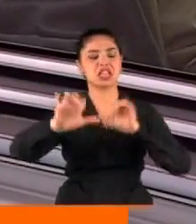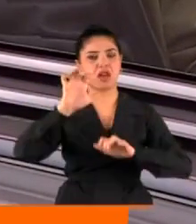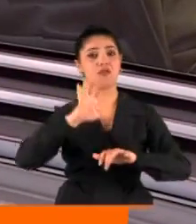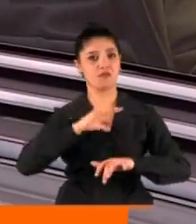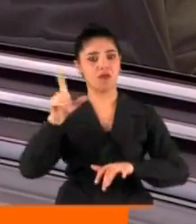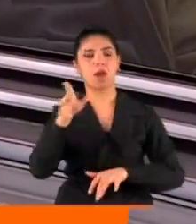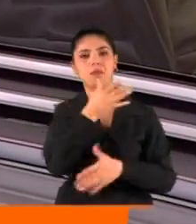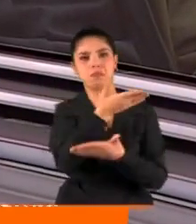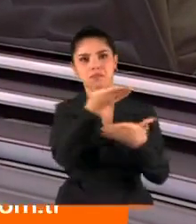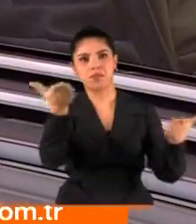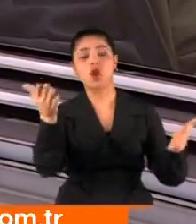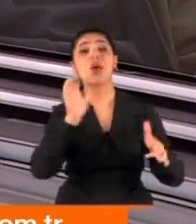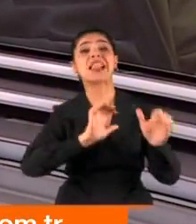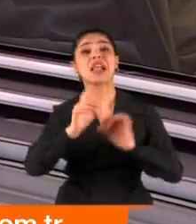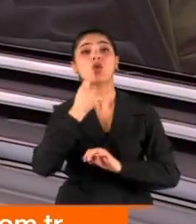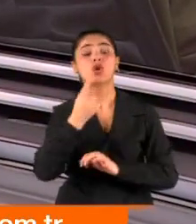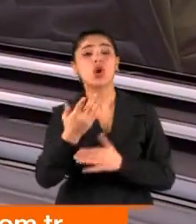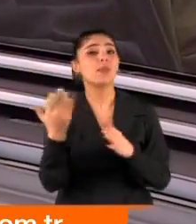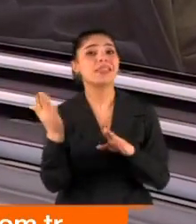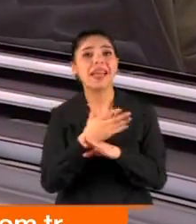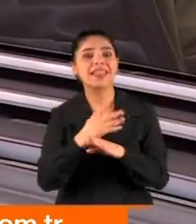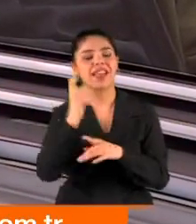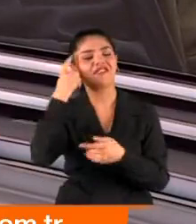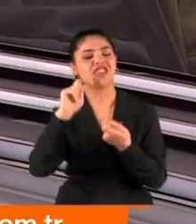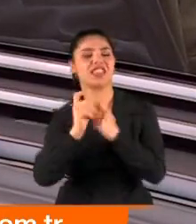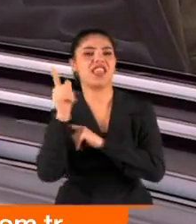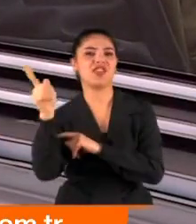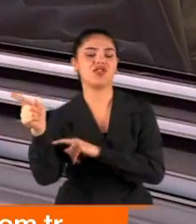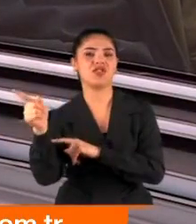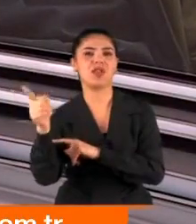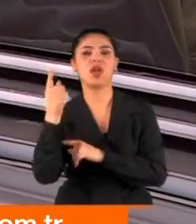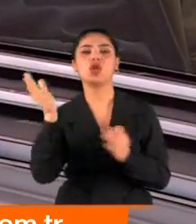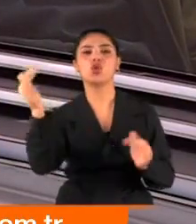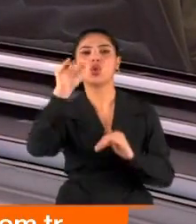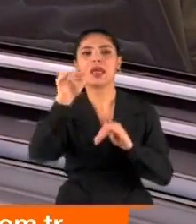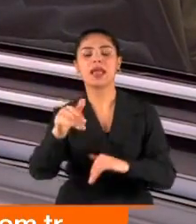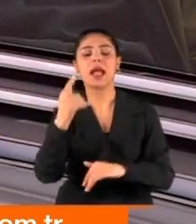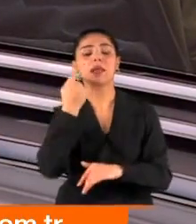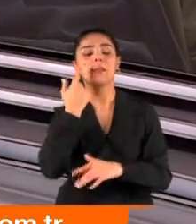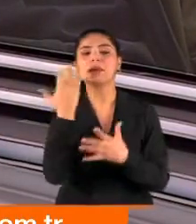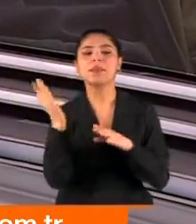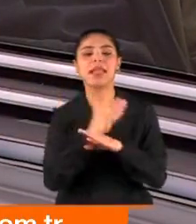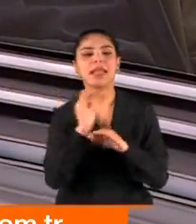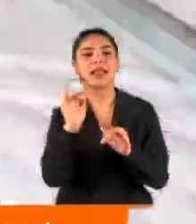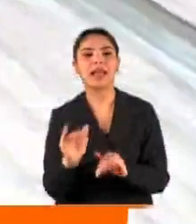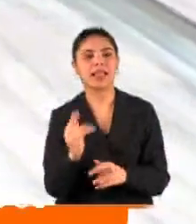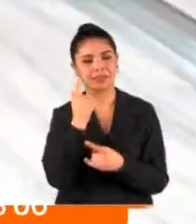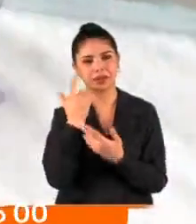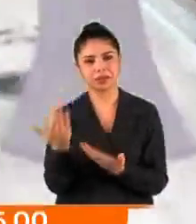üstelik biliyorsunuz. Savunuyordu diyorum çünkü fikir değiştirdi. Bakın stüdyoya bu kez neden geldi?